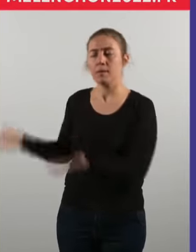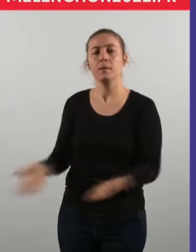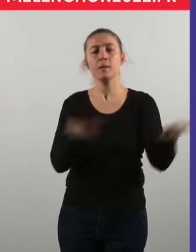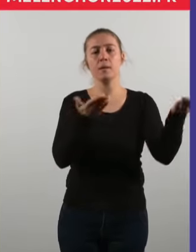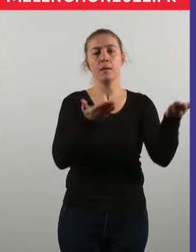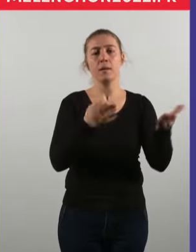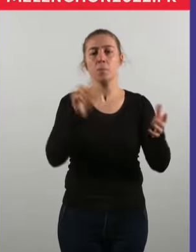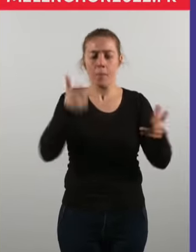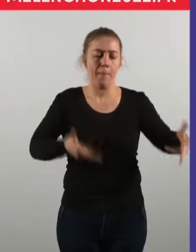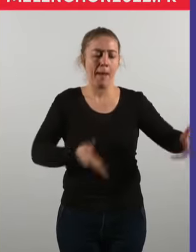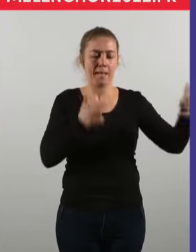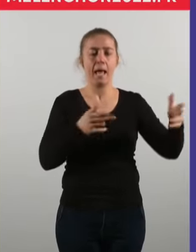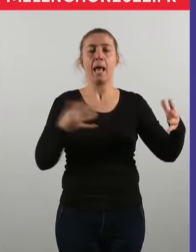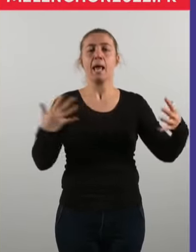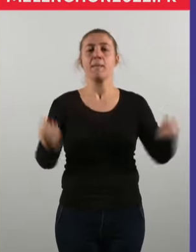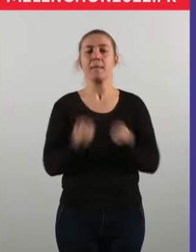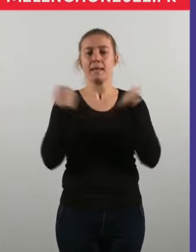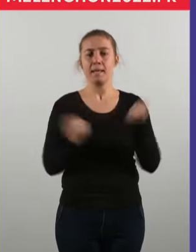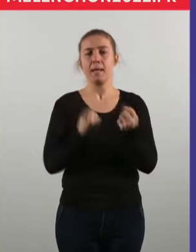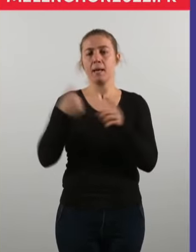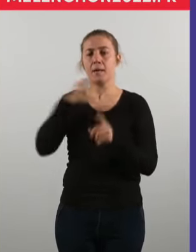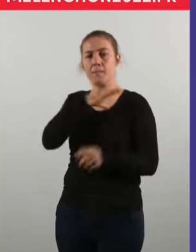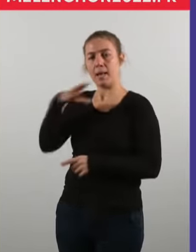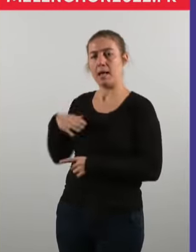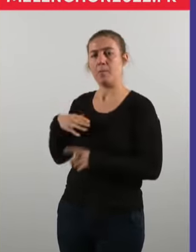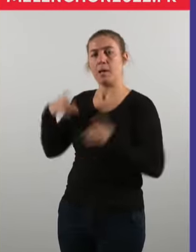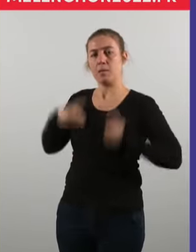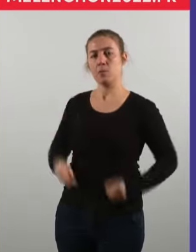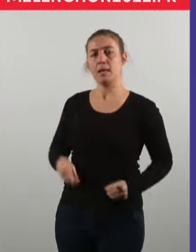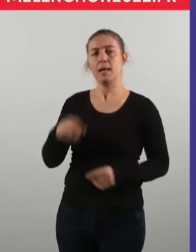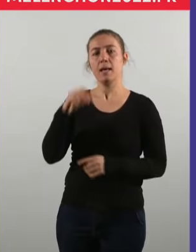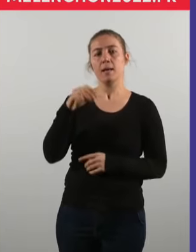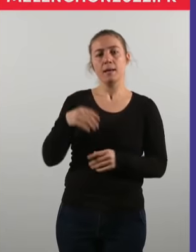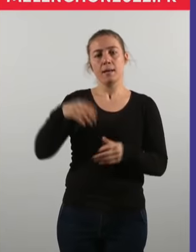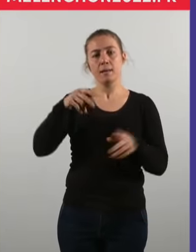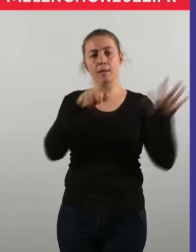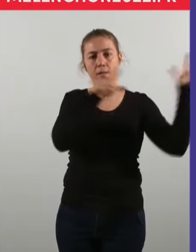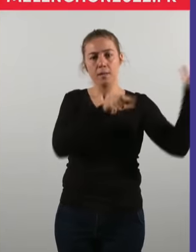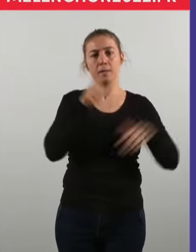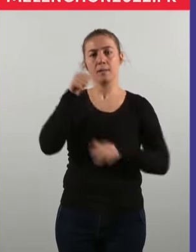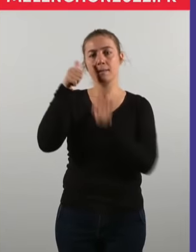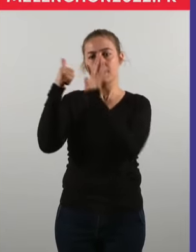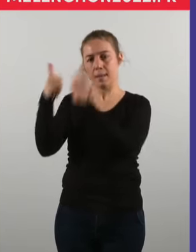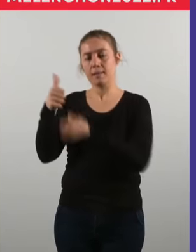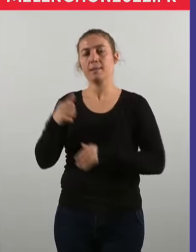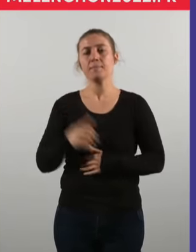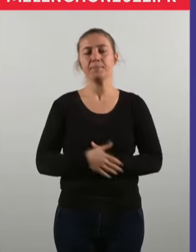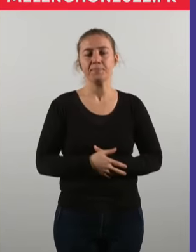de ce meeting avec Madame la députée de Seine-Saint-Denis, Clémentine Autain.